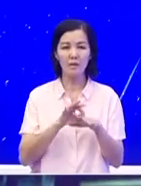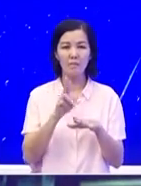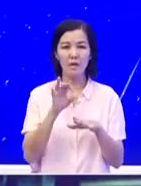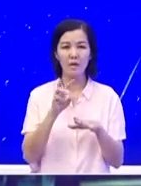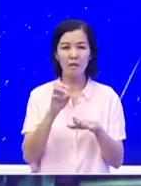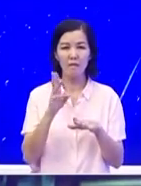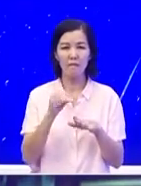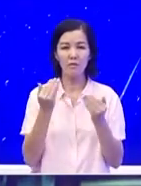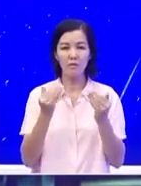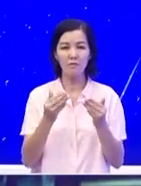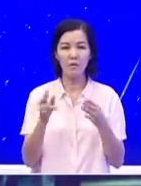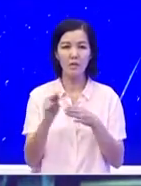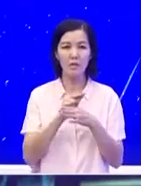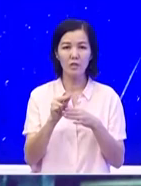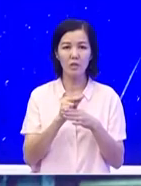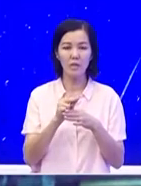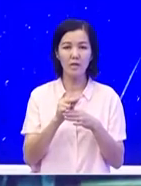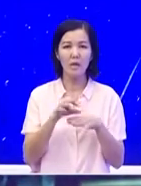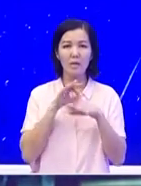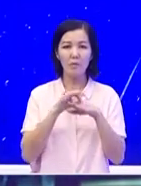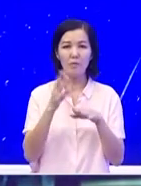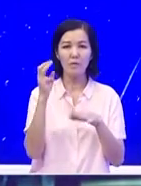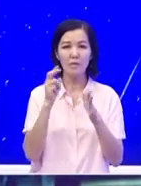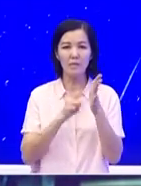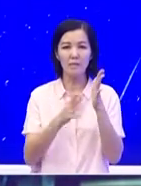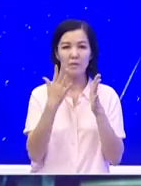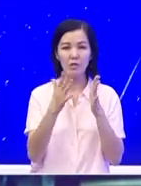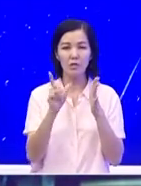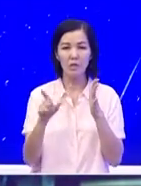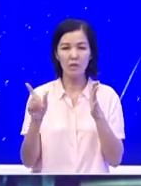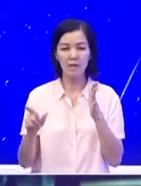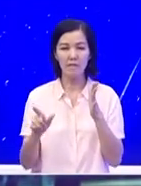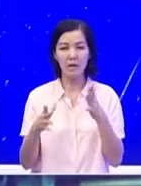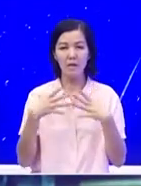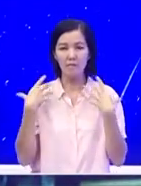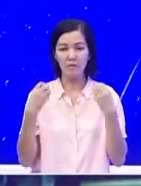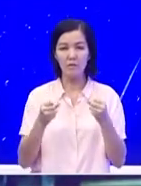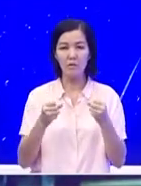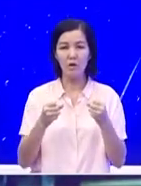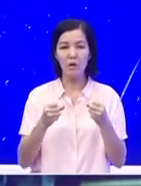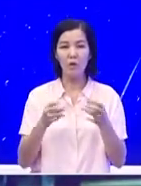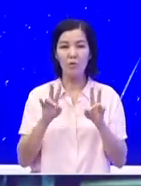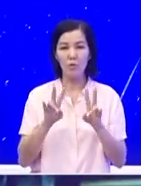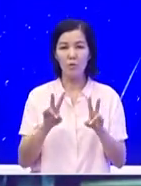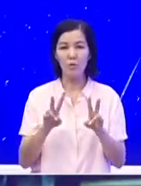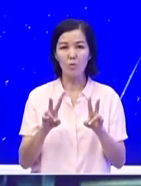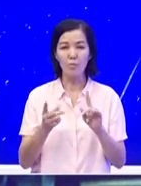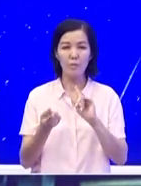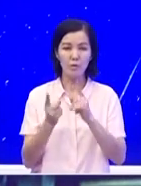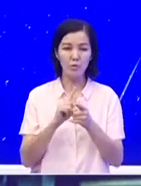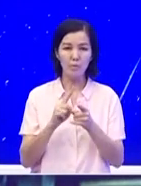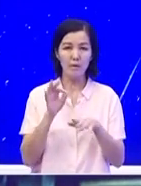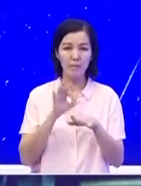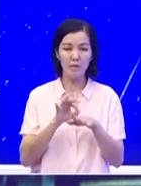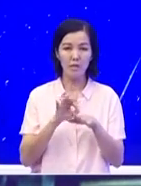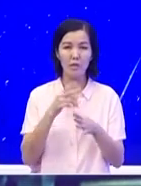на сегодня лечение в стационаре проходят 374 человека. Одни выздоравливают, но поступают другие. И чтобы медперсонал не